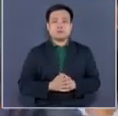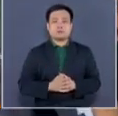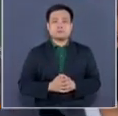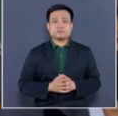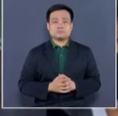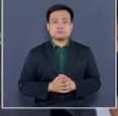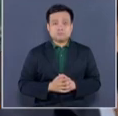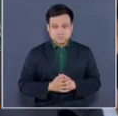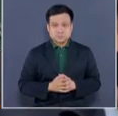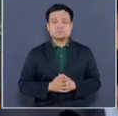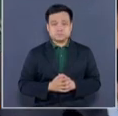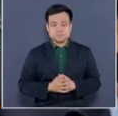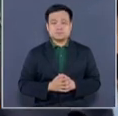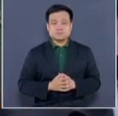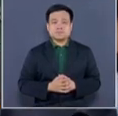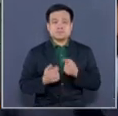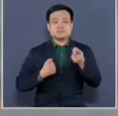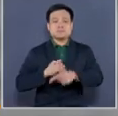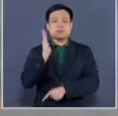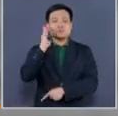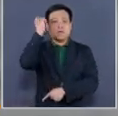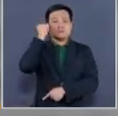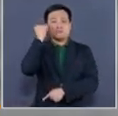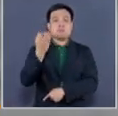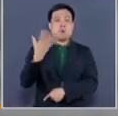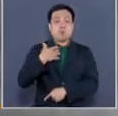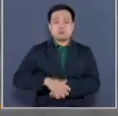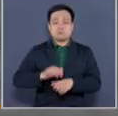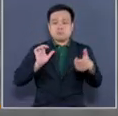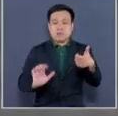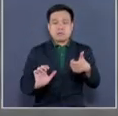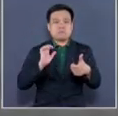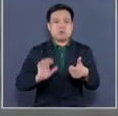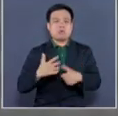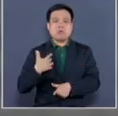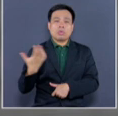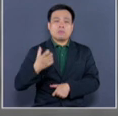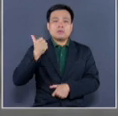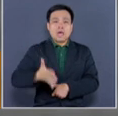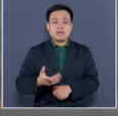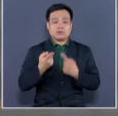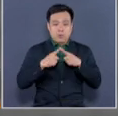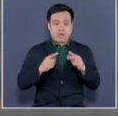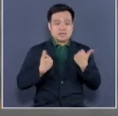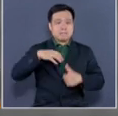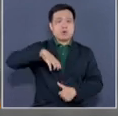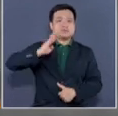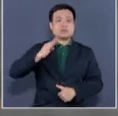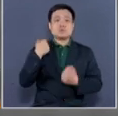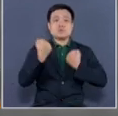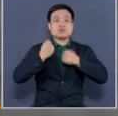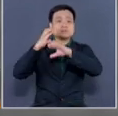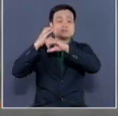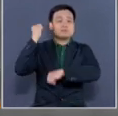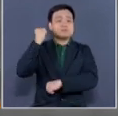ต่ตอนหลังมีคำชี้แจงจากบริษัทไทยสมายบัสค่ะเขาโพสต์ชี้แจงเหตุการณ์ที่เกิดขึ้นว่าตรวจสอบแล้วปรากฏว่